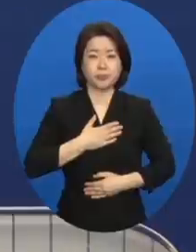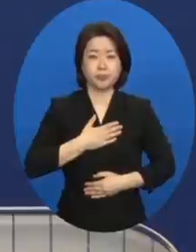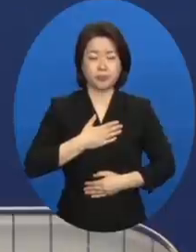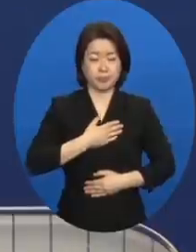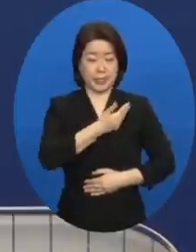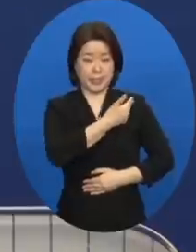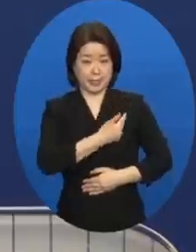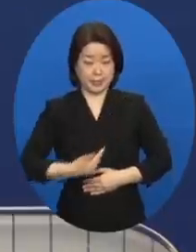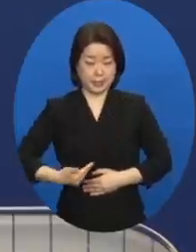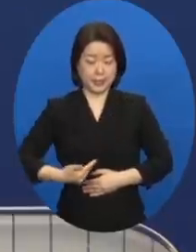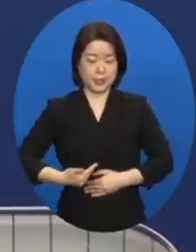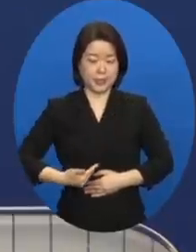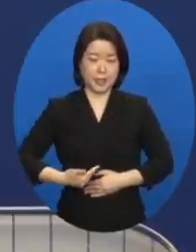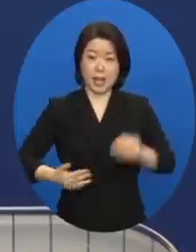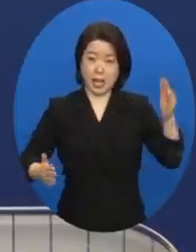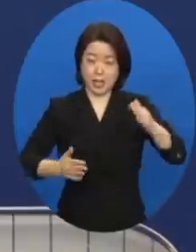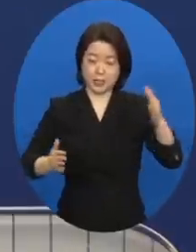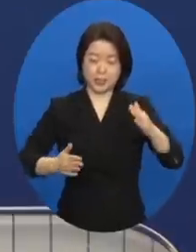제자들에게